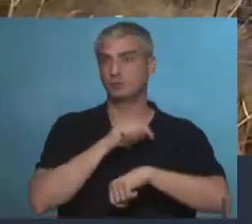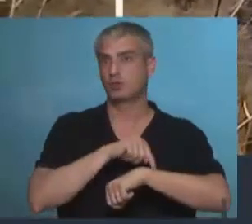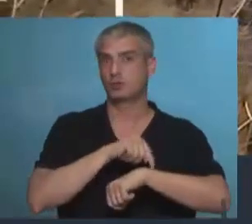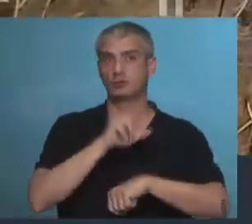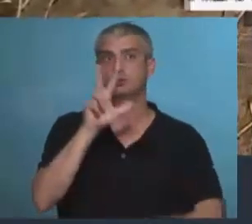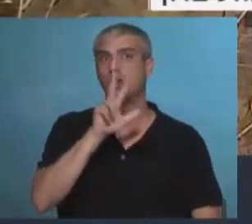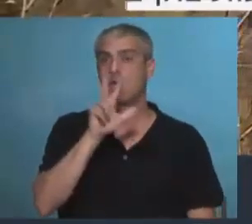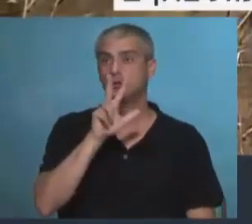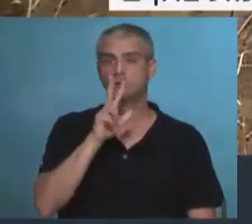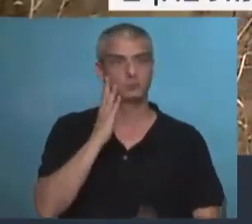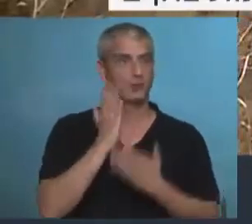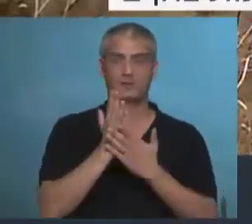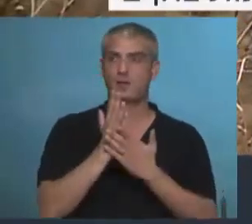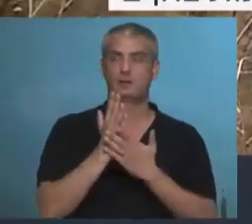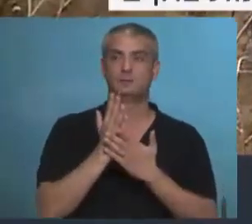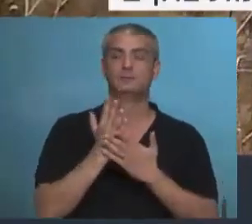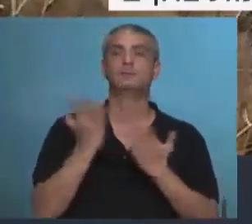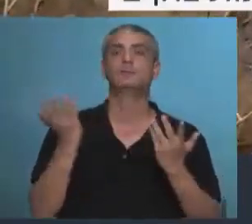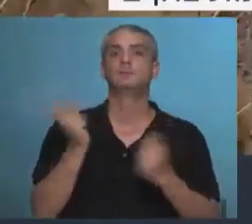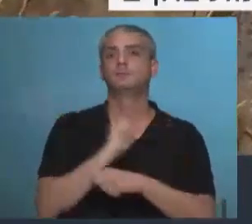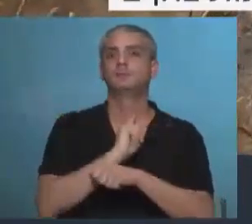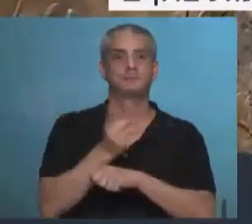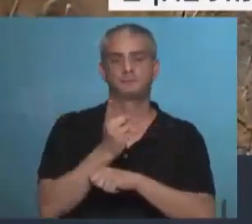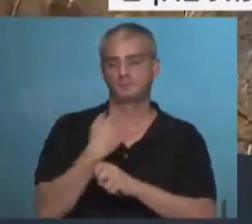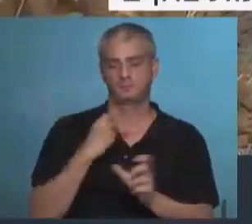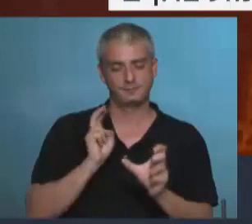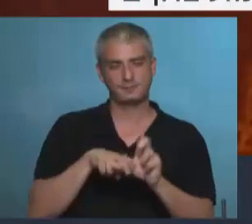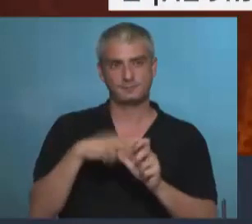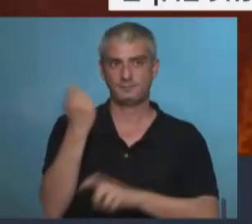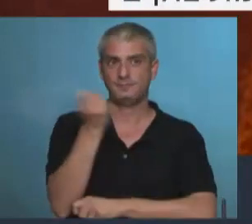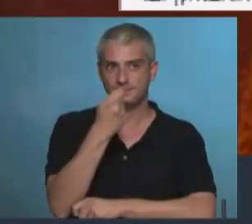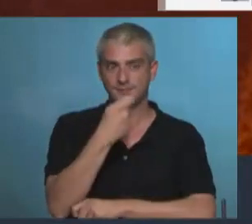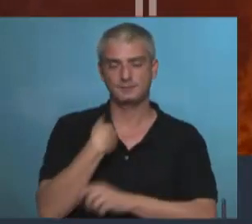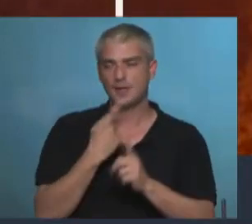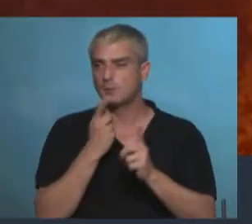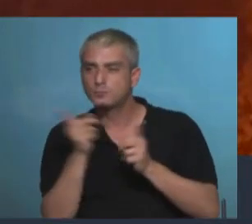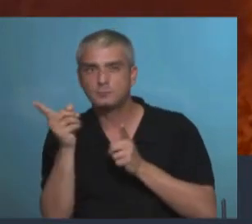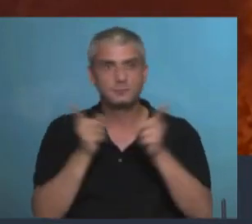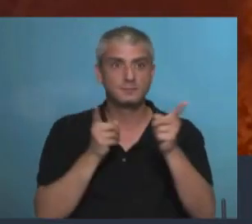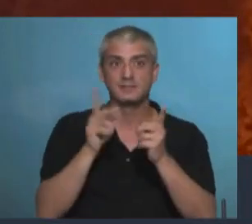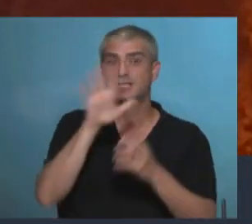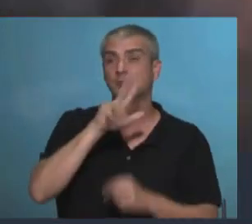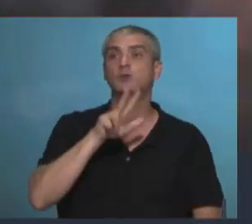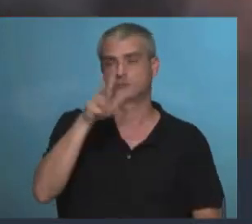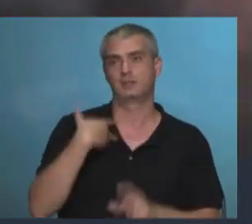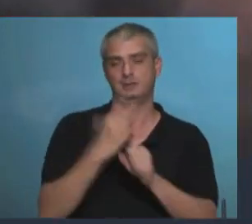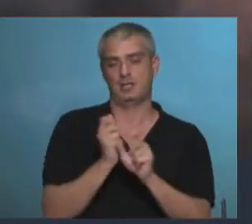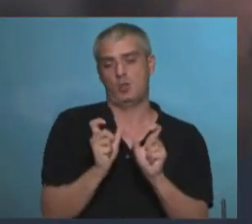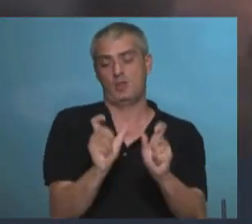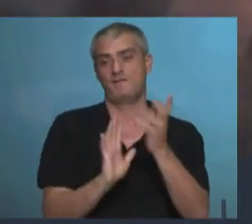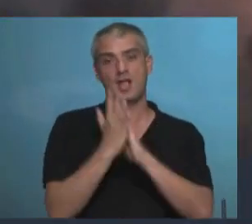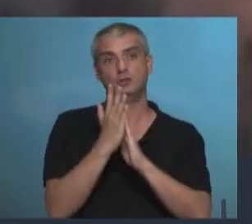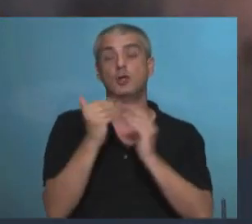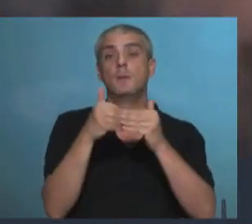3 כבר, ומיד הצטרפנו לכוחות הכיבוי, הכוונו אותם. באזור הצפוני הצלחנו לבלום את האש לפנות